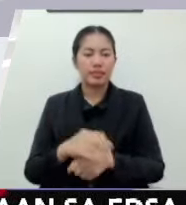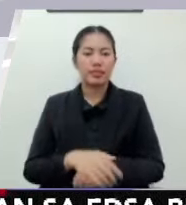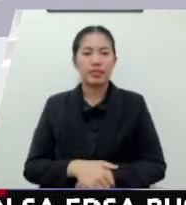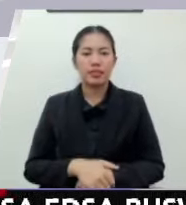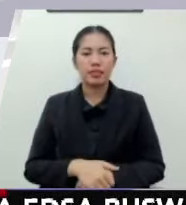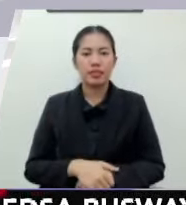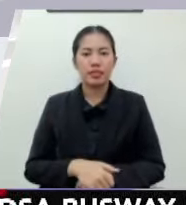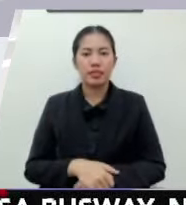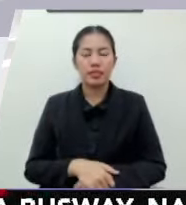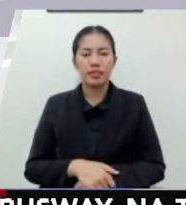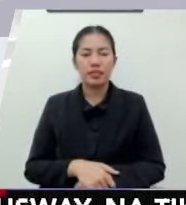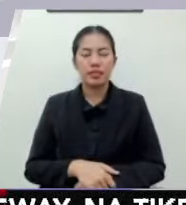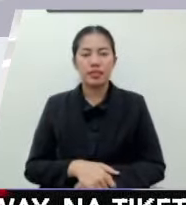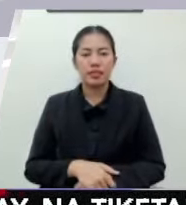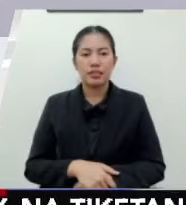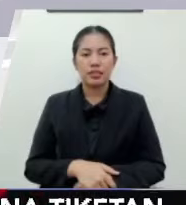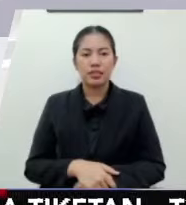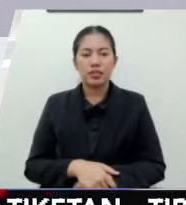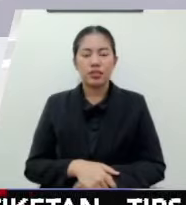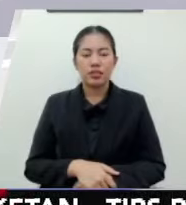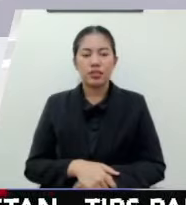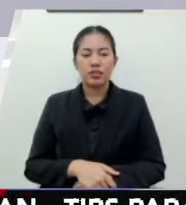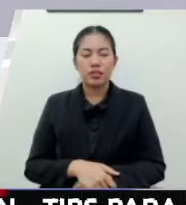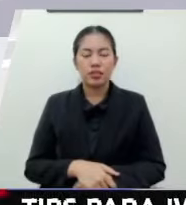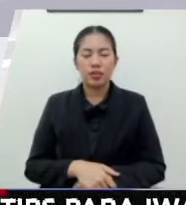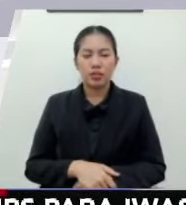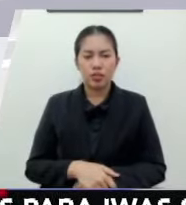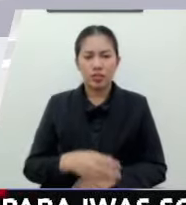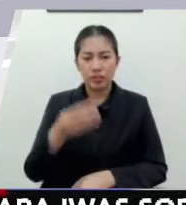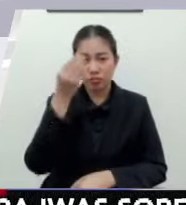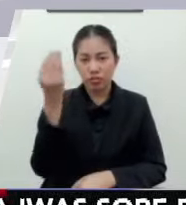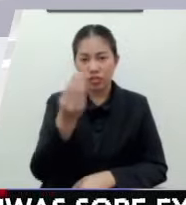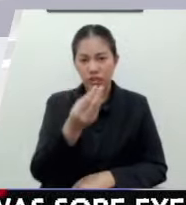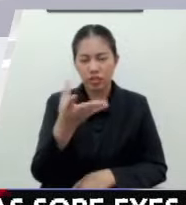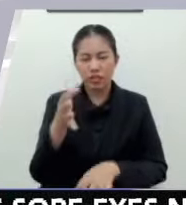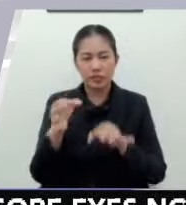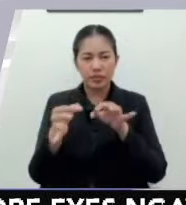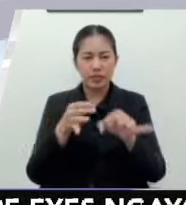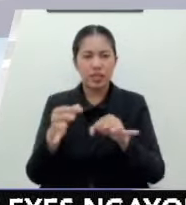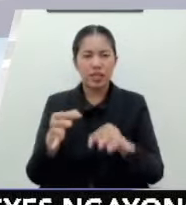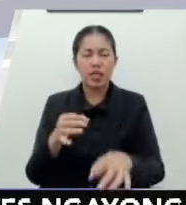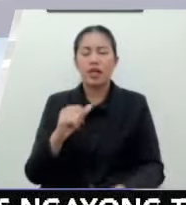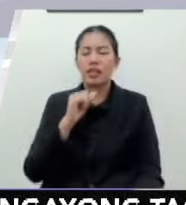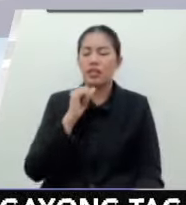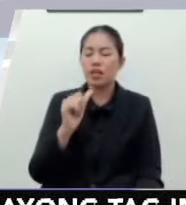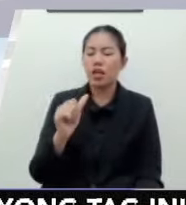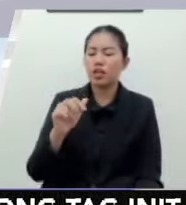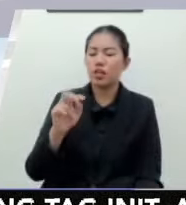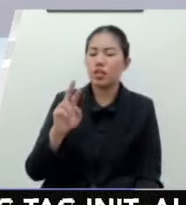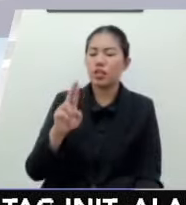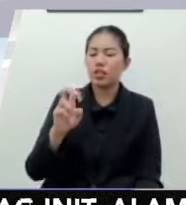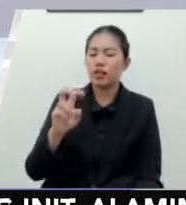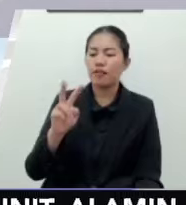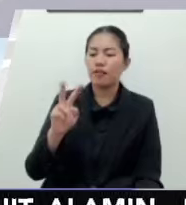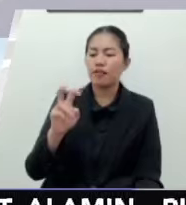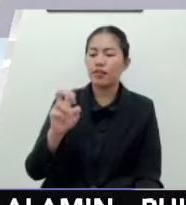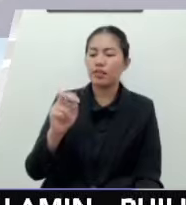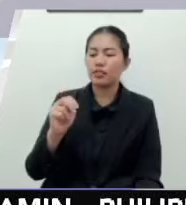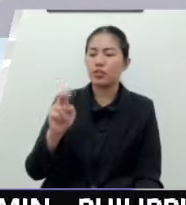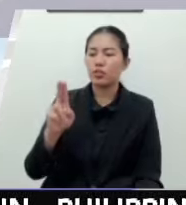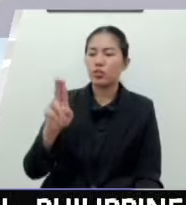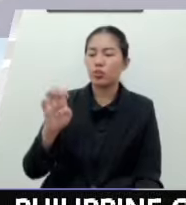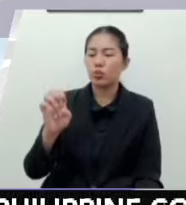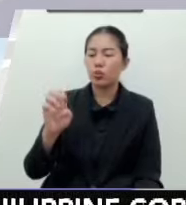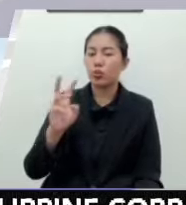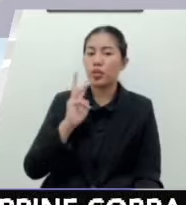non-revenue water. So para maintindihan po ng ating pong kababayan, itong non-revenue water ay ito po yung mga tubig po no na natatapon po sa ating